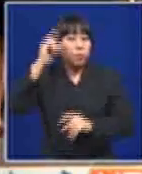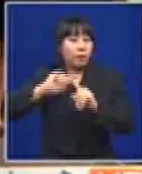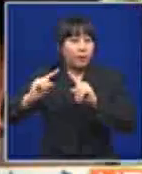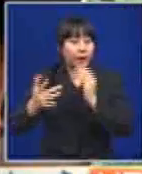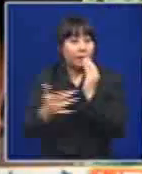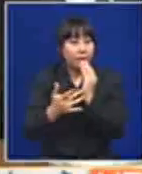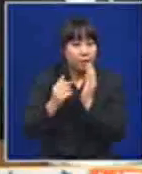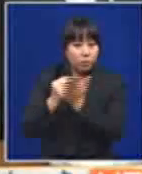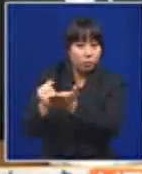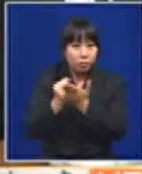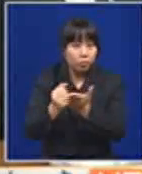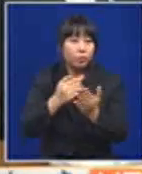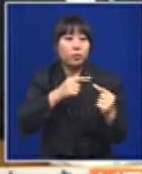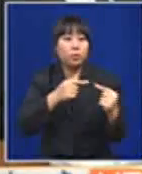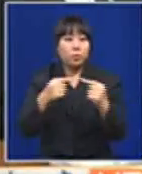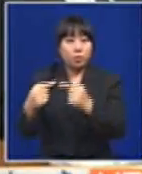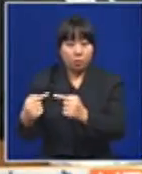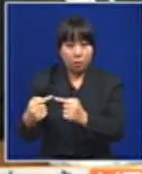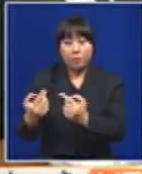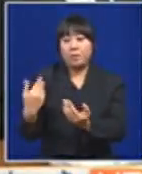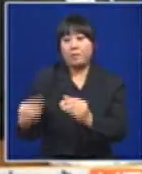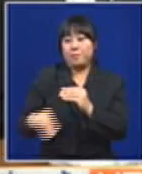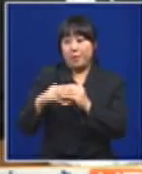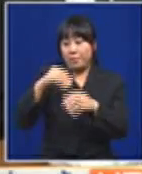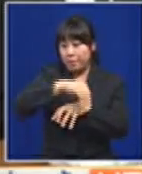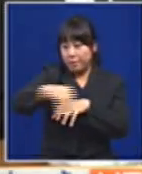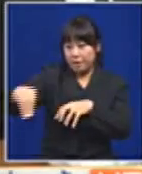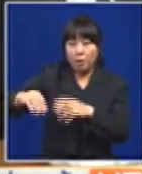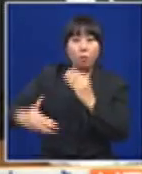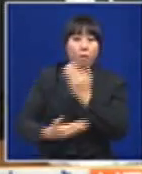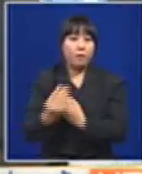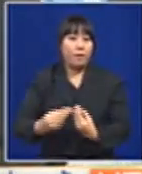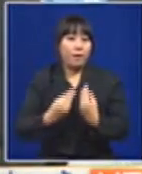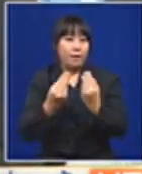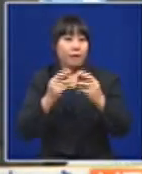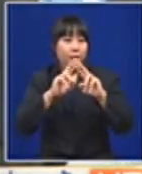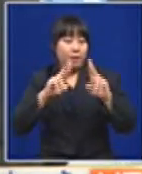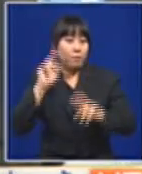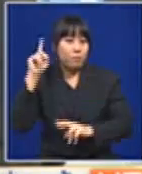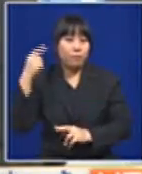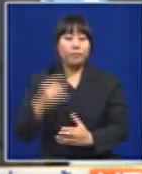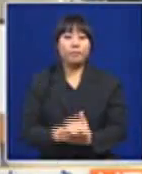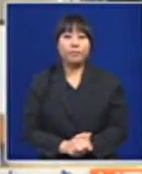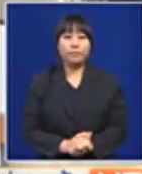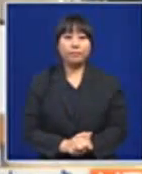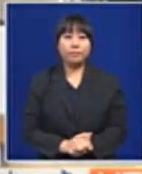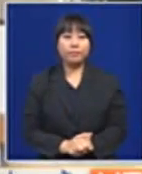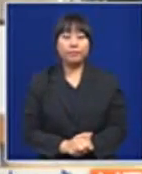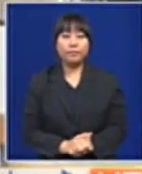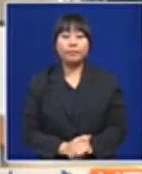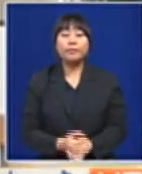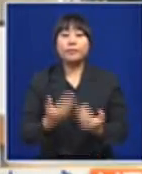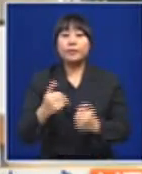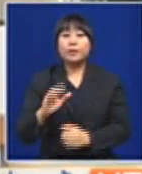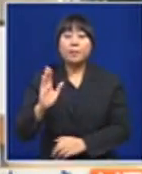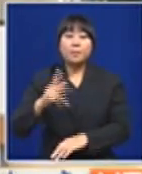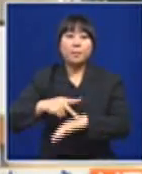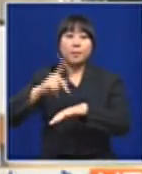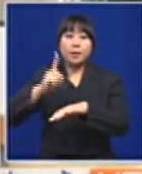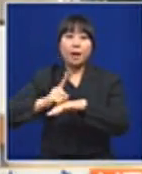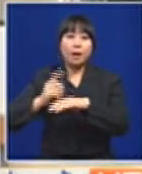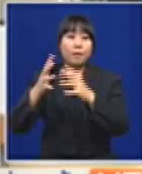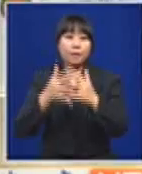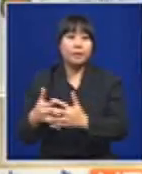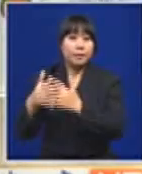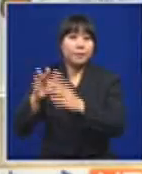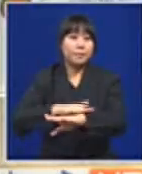คโนโลยีอย่างต่อเนื่องเสริมสร้างเครือข่ายเพื่อสร้างโอกาสให้แก่ผู้ประกอบการสตรี ส่วนด้านนายบารักโอบามาประธานาธิบดีสห